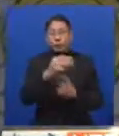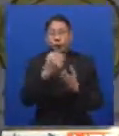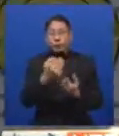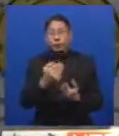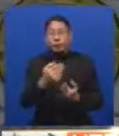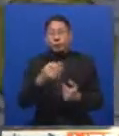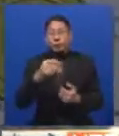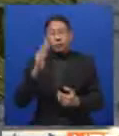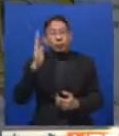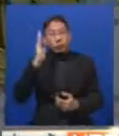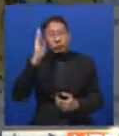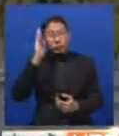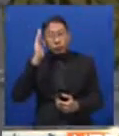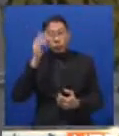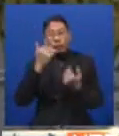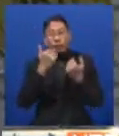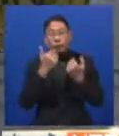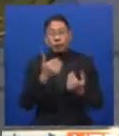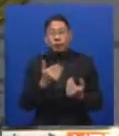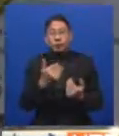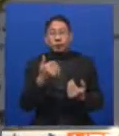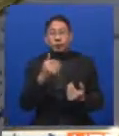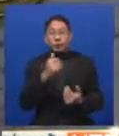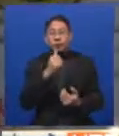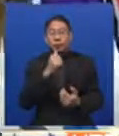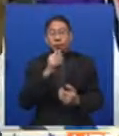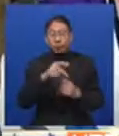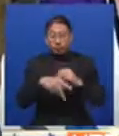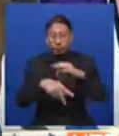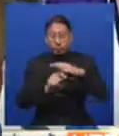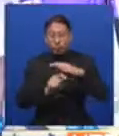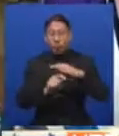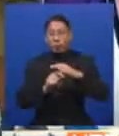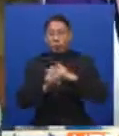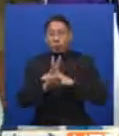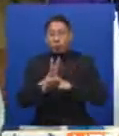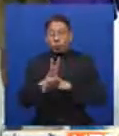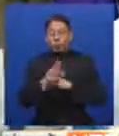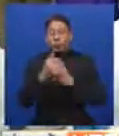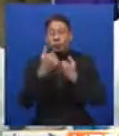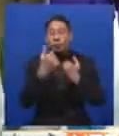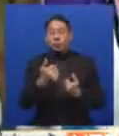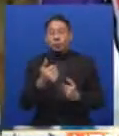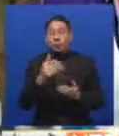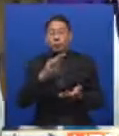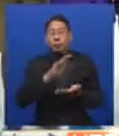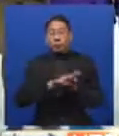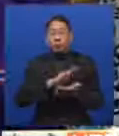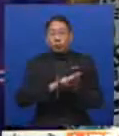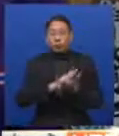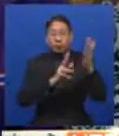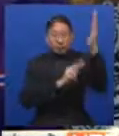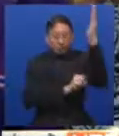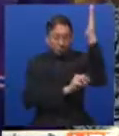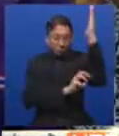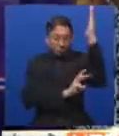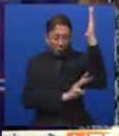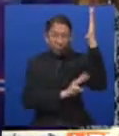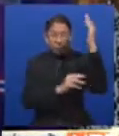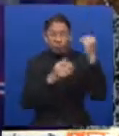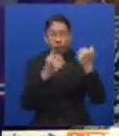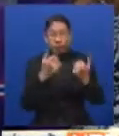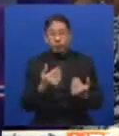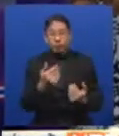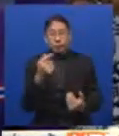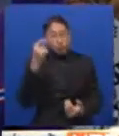และเด็กชายวาริสดาวรองเงาะนักเรียนชั้นประถมศึกษาปีที่ 6จากโรงเรียนเมืองนราธิวาสจังหวัดนราธิวาส